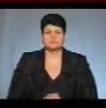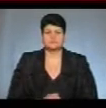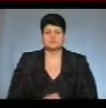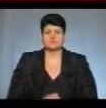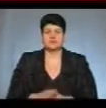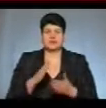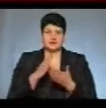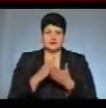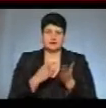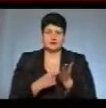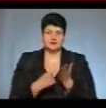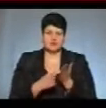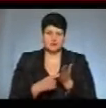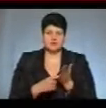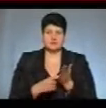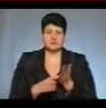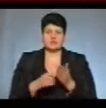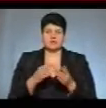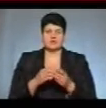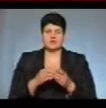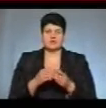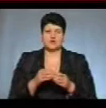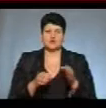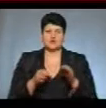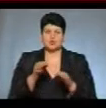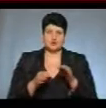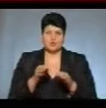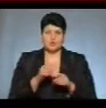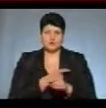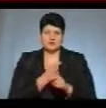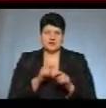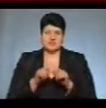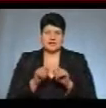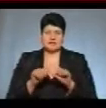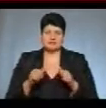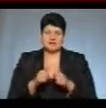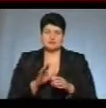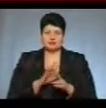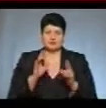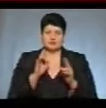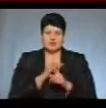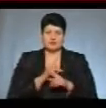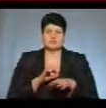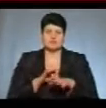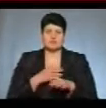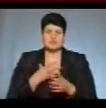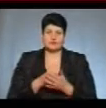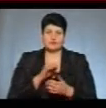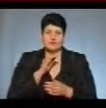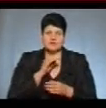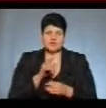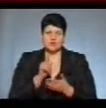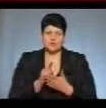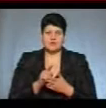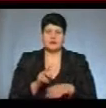докази на висновках комісійної судово-медичної експертизи, де було неналежне, недбало виконання своїх професійних обов'язків. Лікар